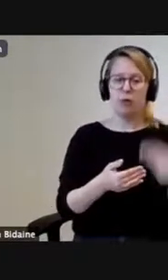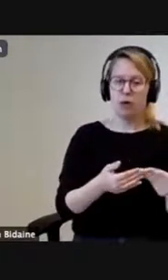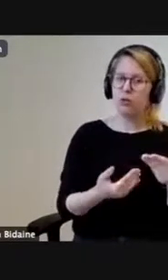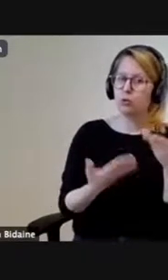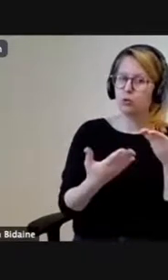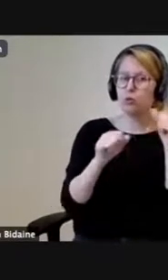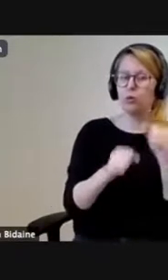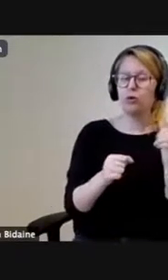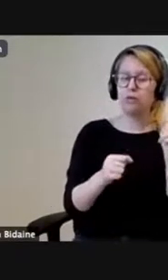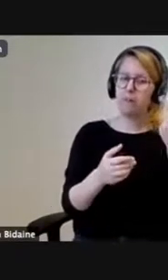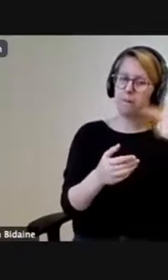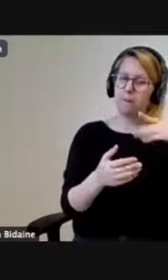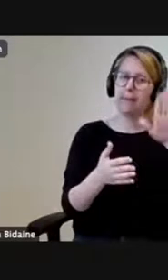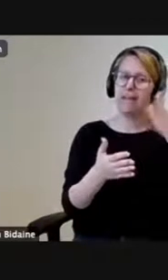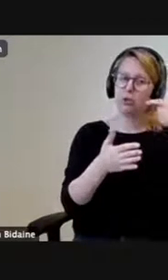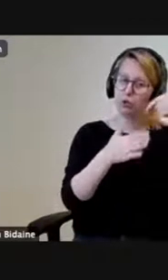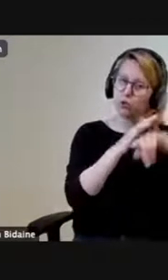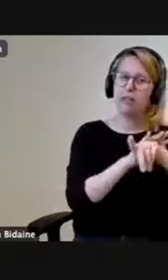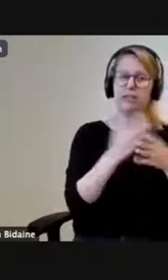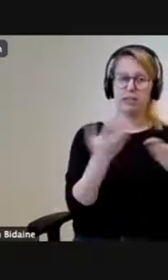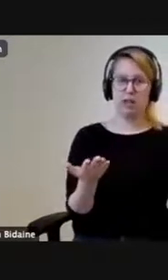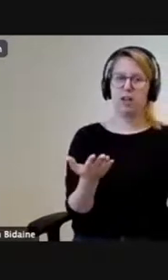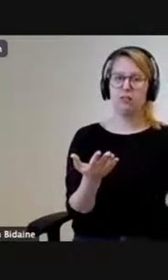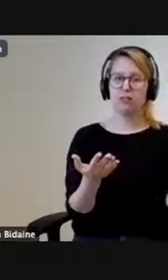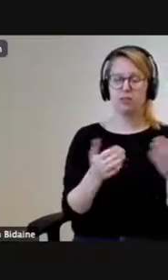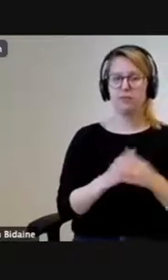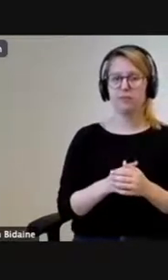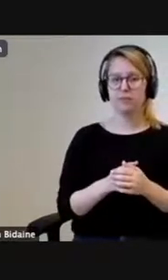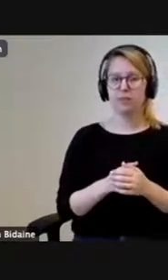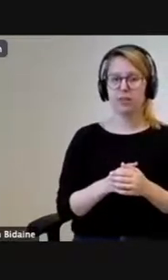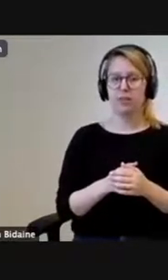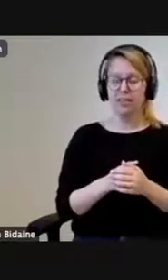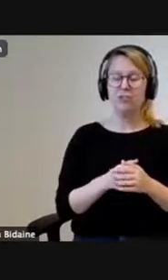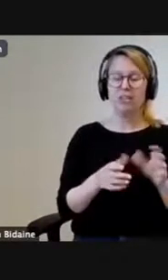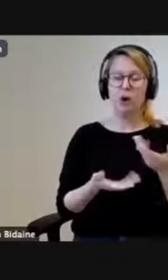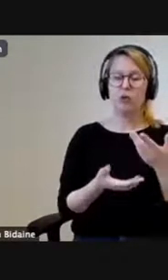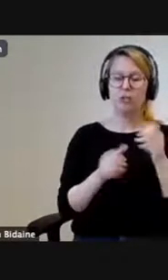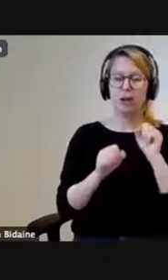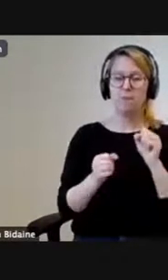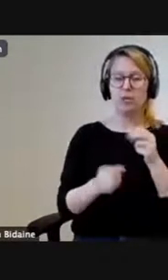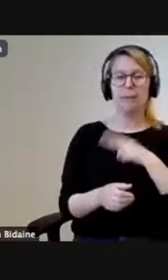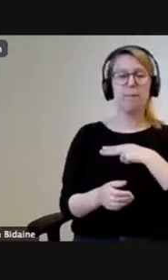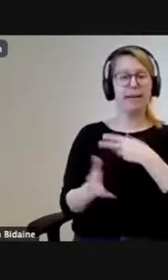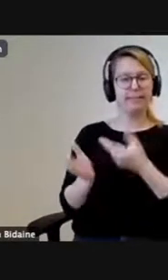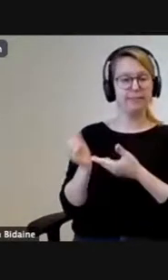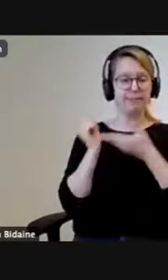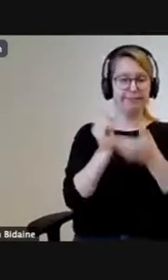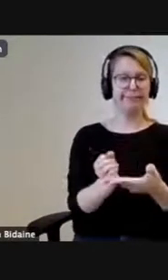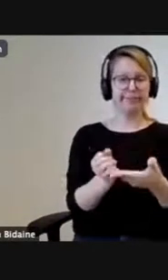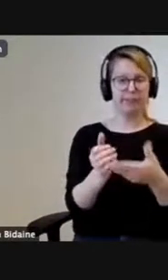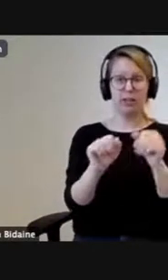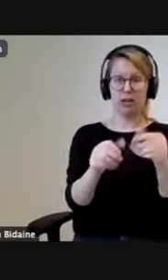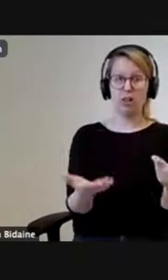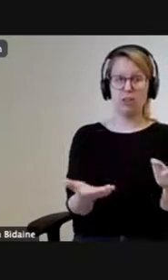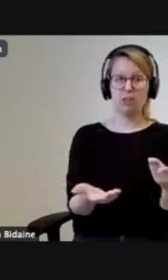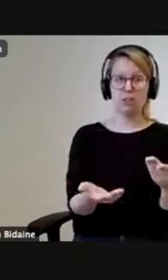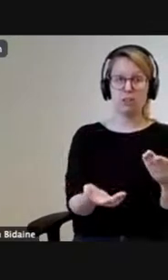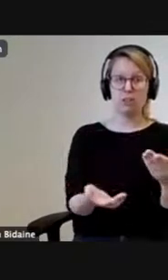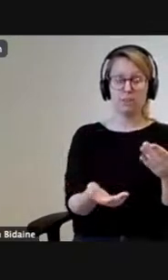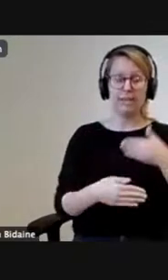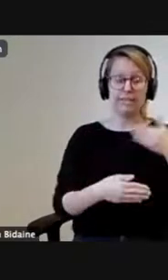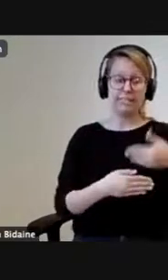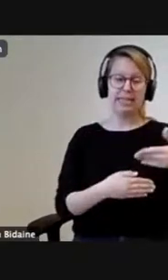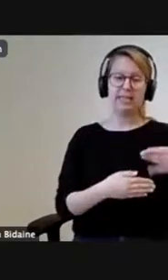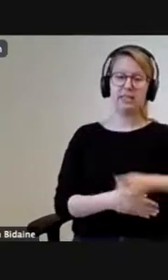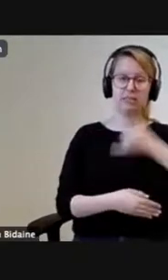prix, le Access City Award, qui est remis tous les ans à la fin du mois qui est remis tous les ans en